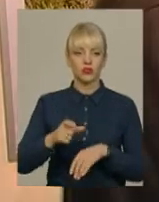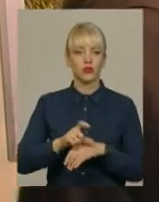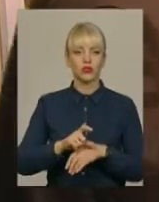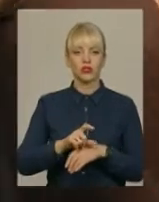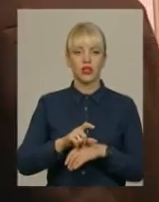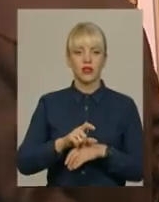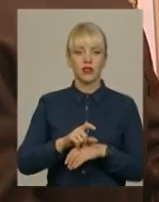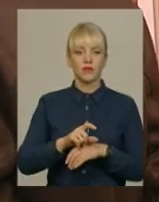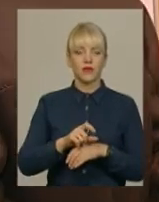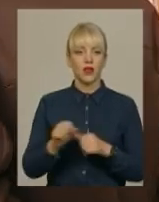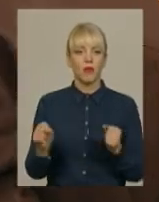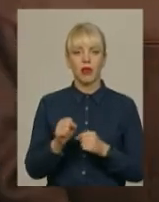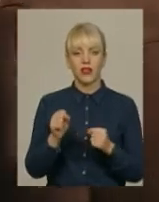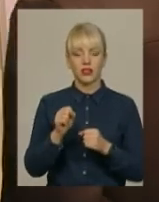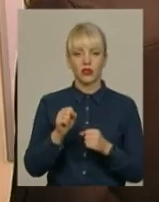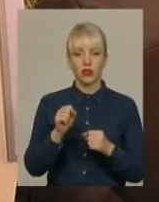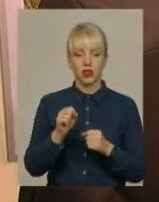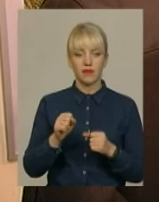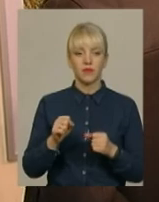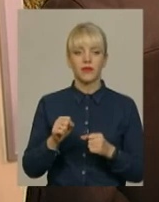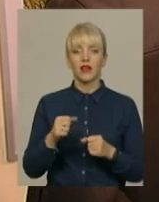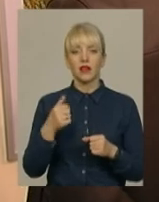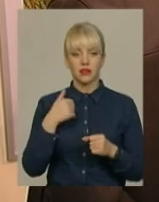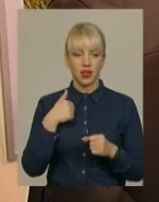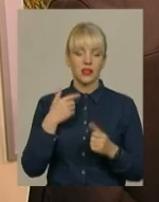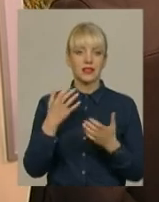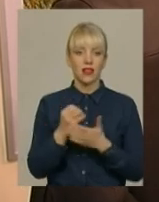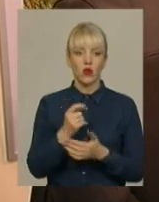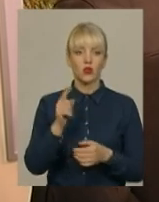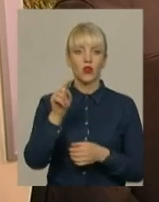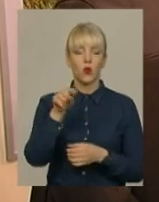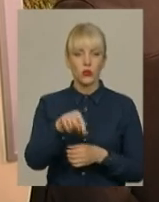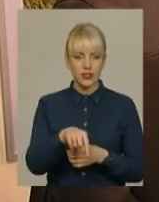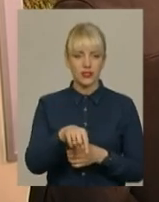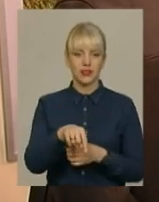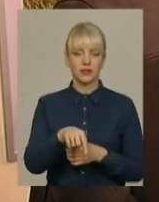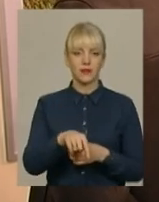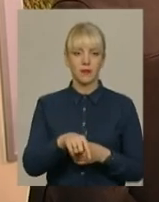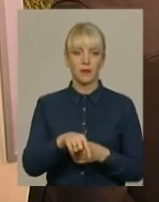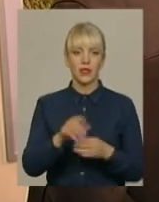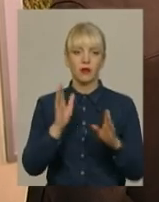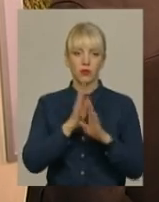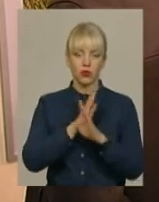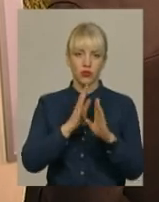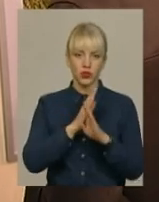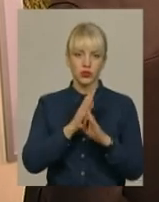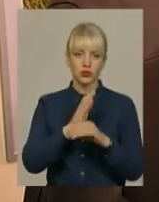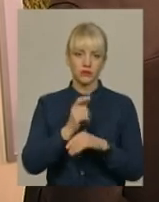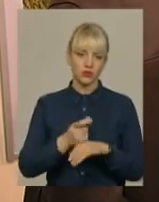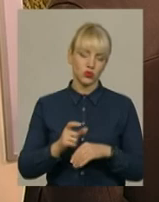казав Райкін, мерзопакосно. Я знаходжу навіть в цій погоді